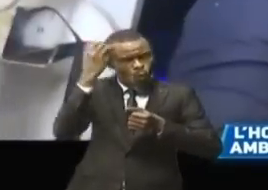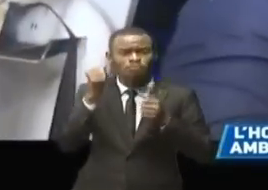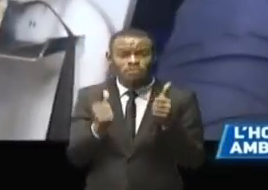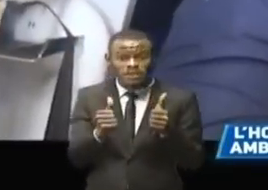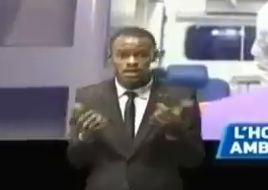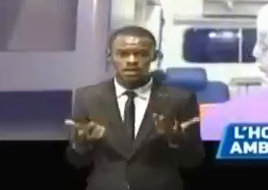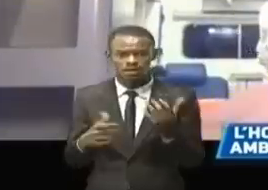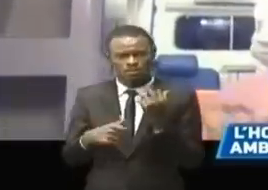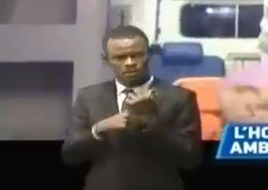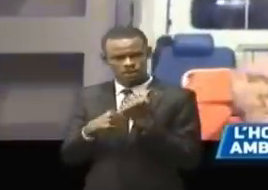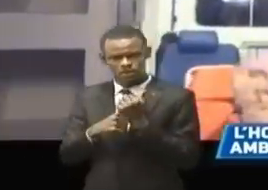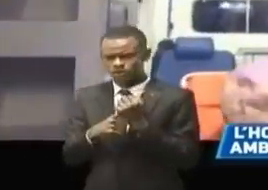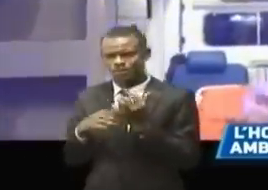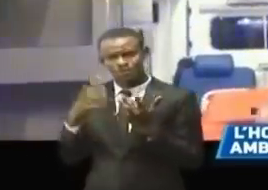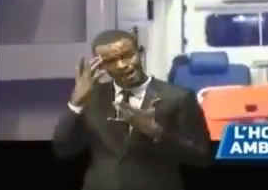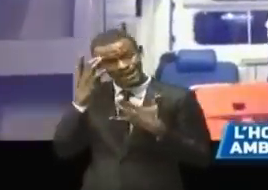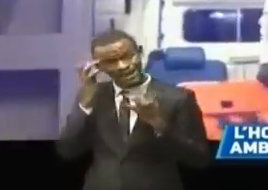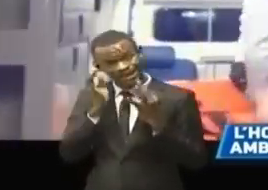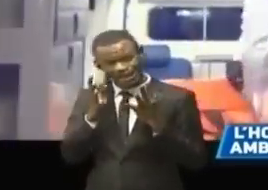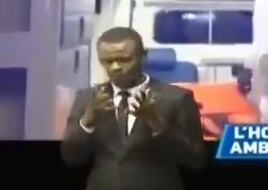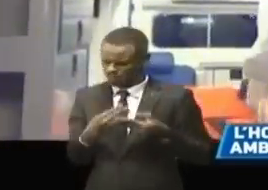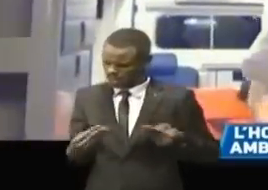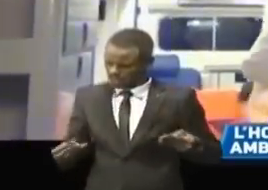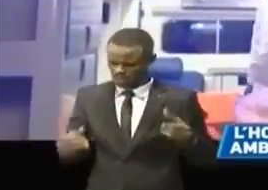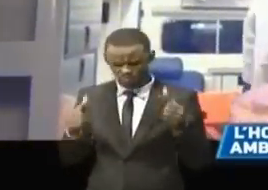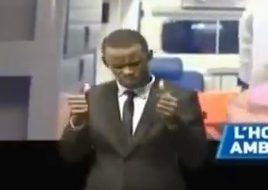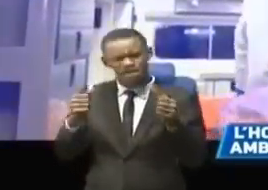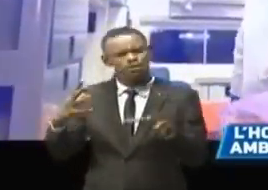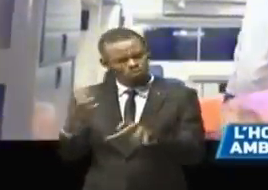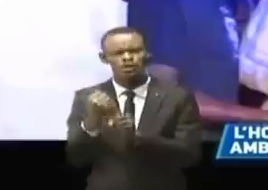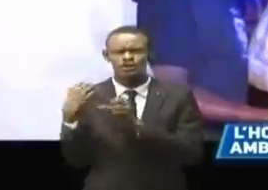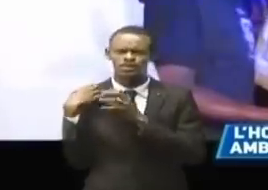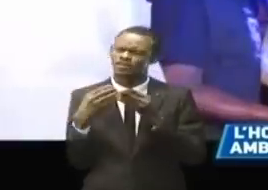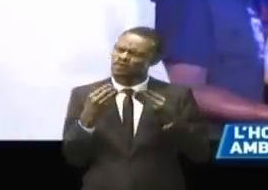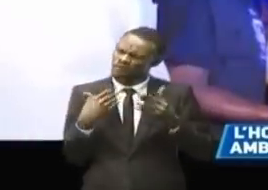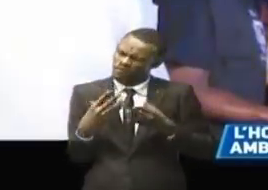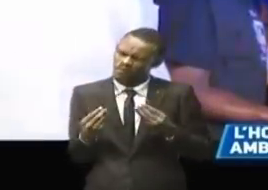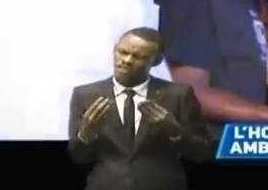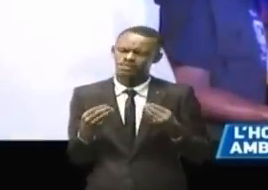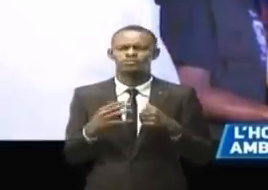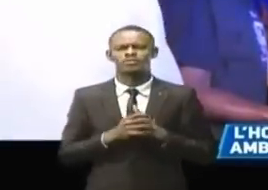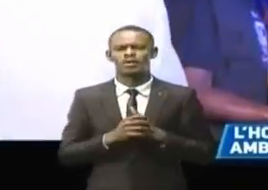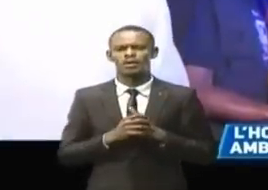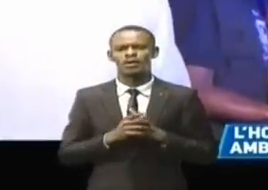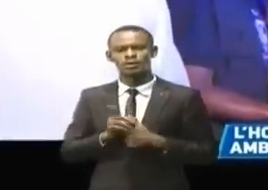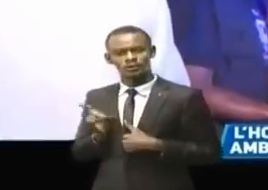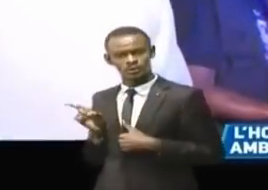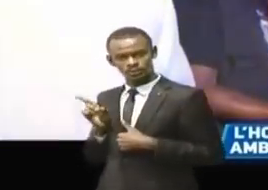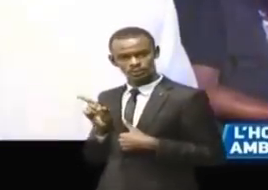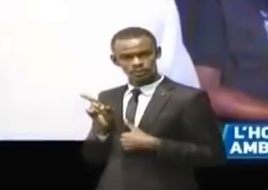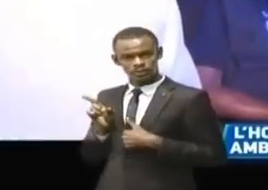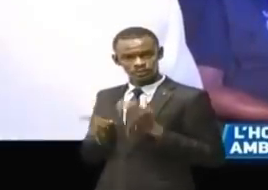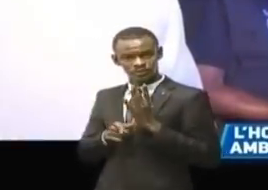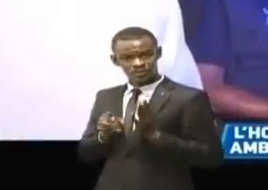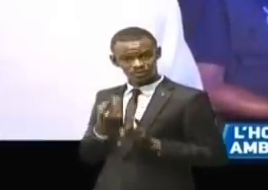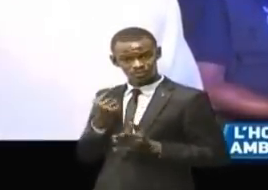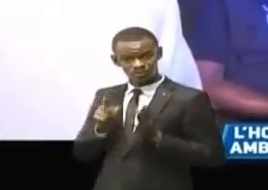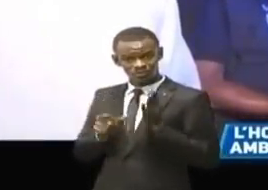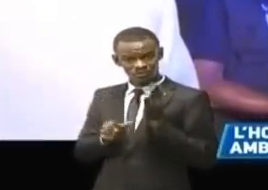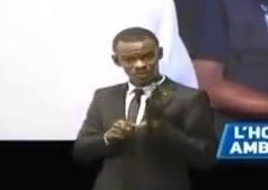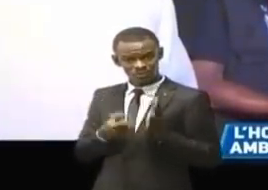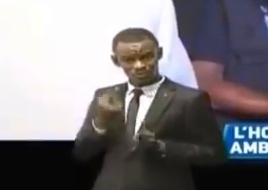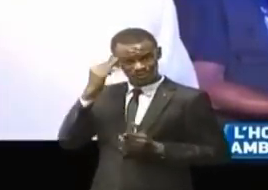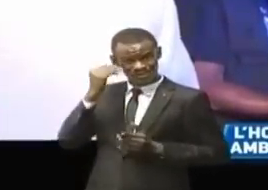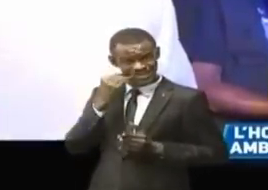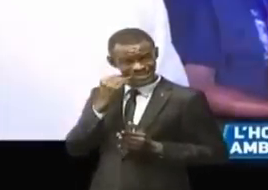prise en charge médicale plus efficace et professionnelle. Utiliser instrument en bon père de famille. Bon